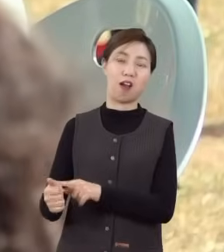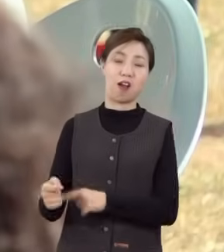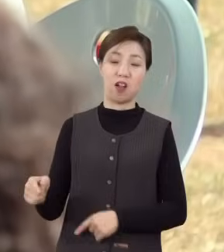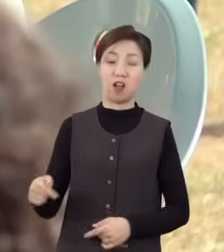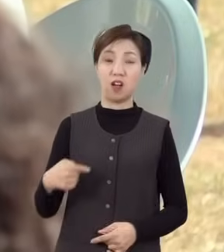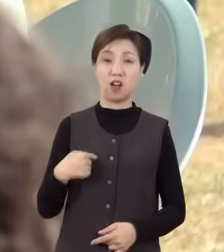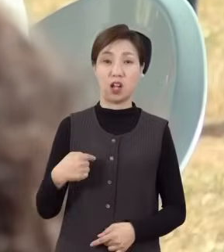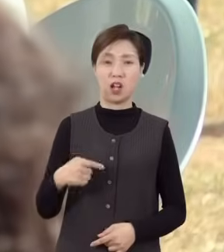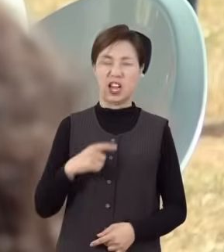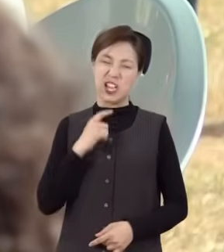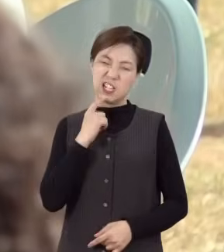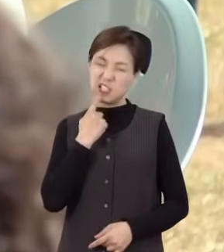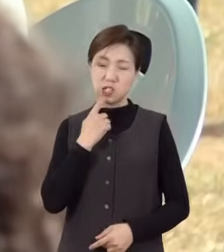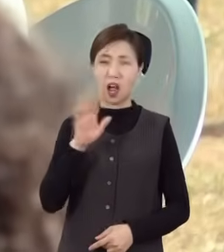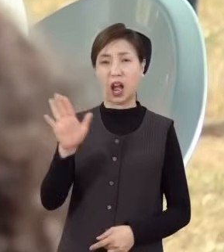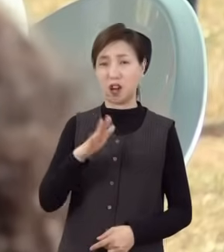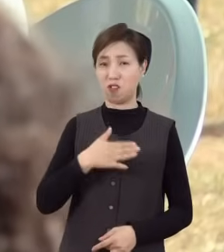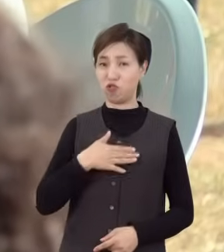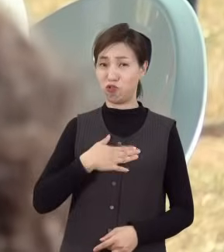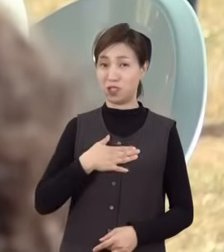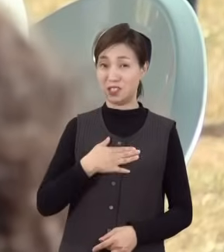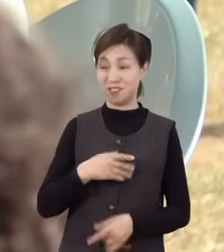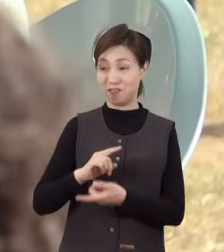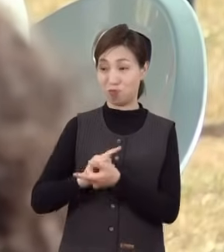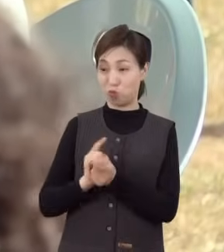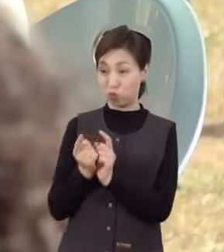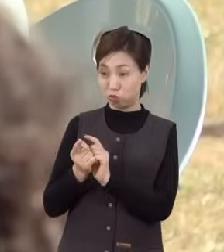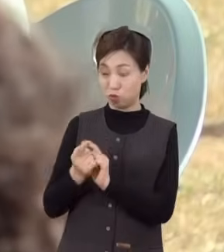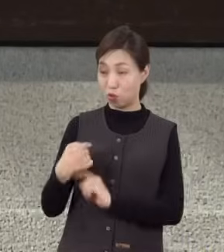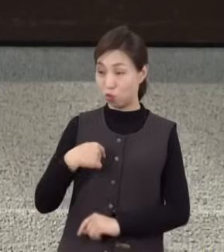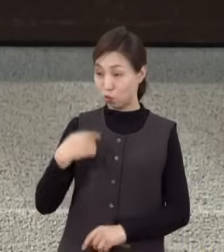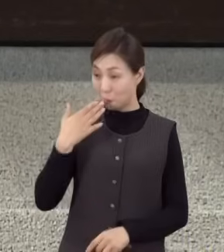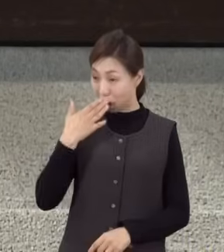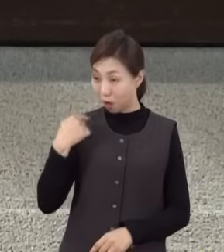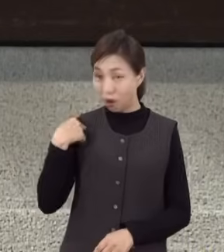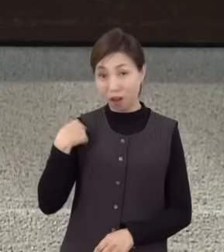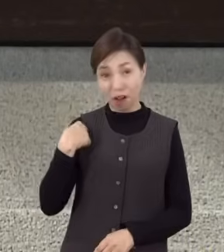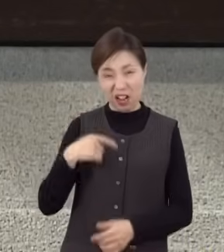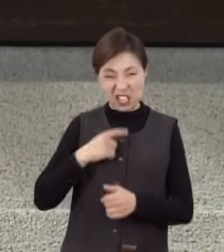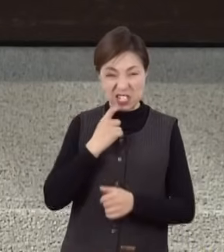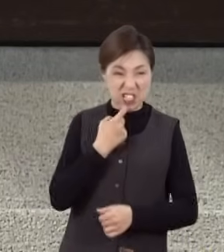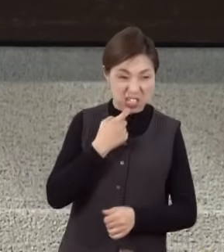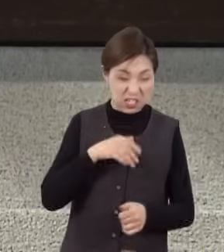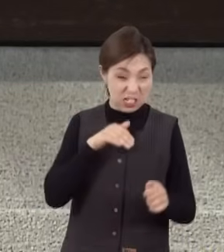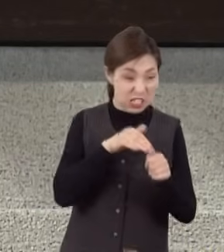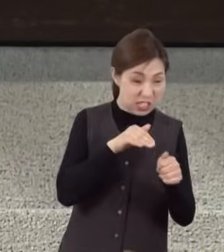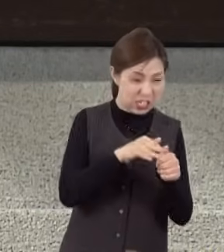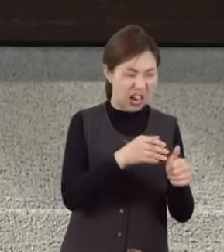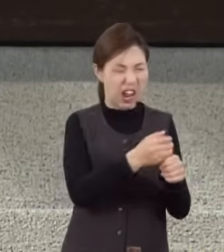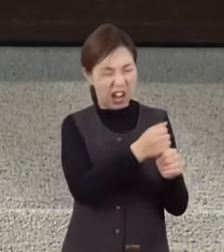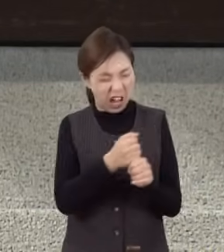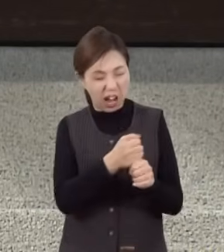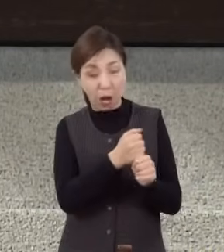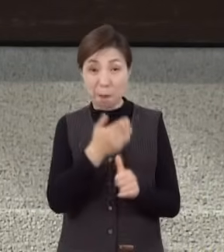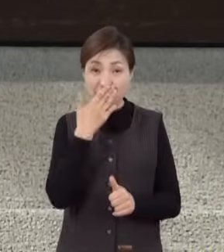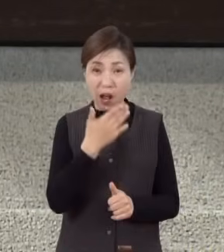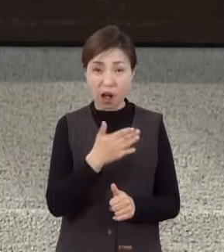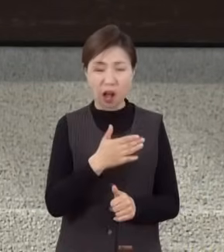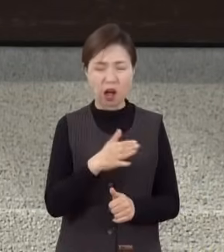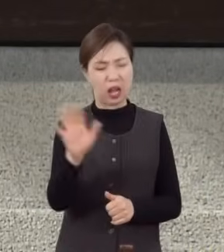말하라. 지옥 가도 누가 가지? 지가 가지. 되게 잘하시네요. 지옥 가도 지가 가지. 내가 가냐? 아니 나는 할 만큼